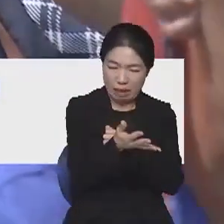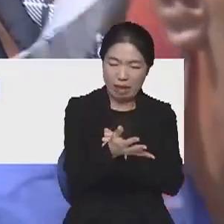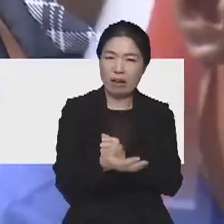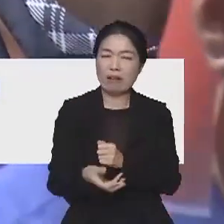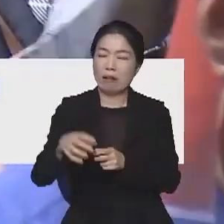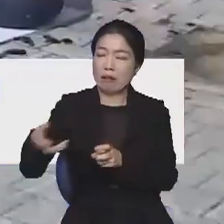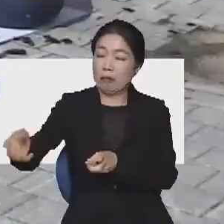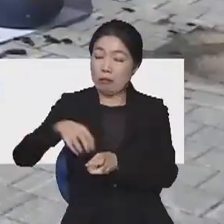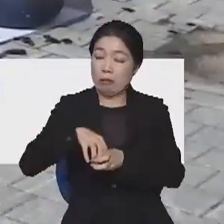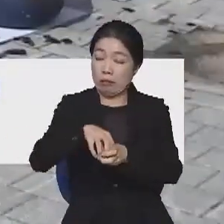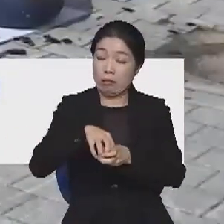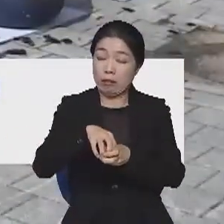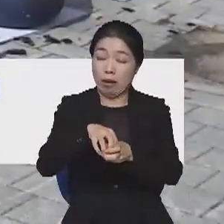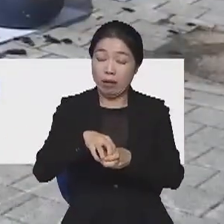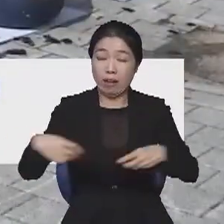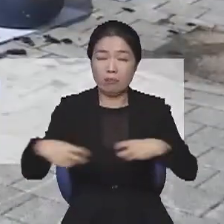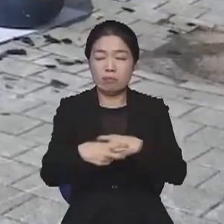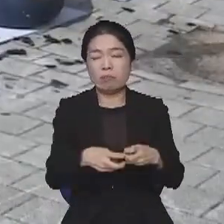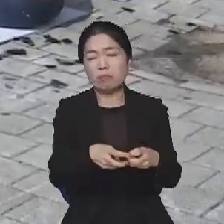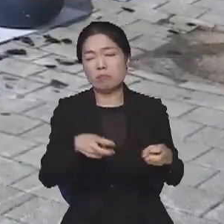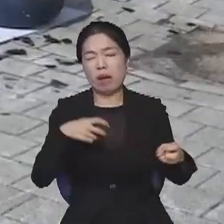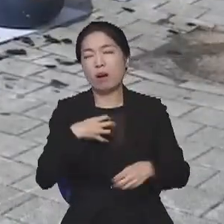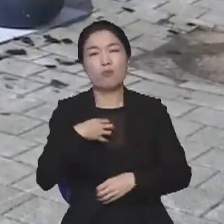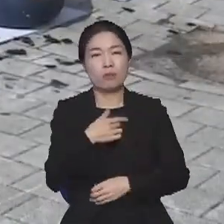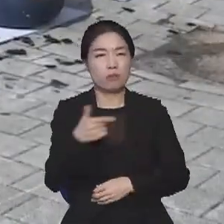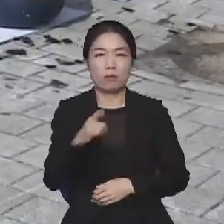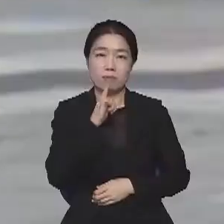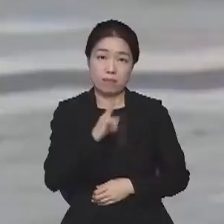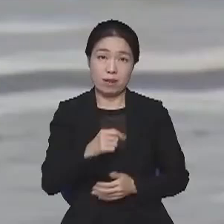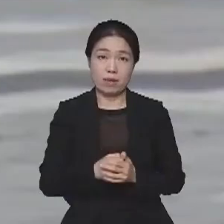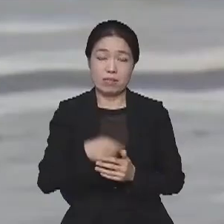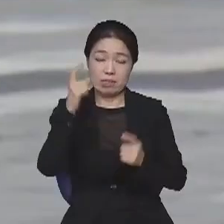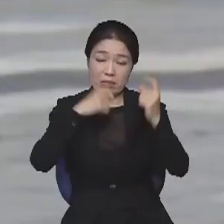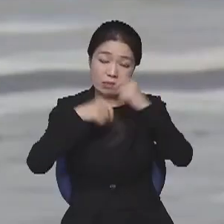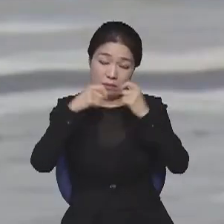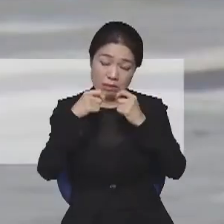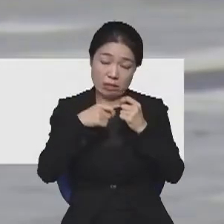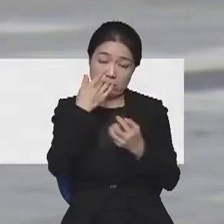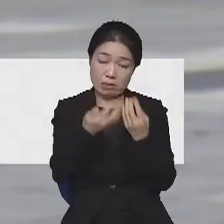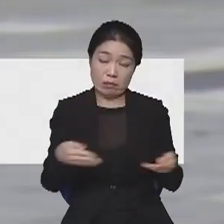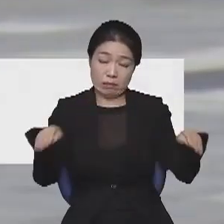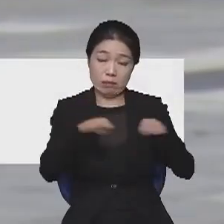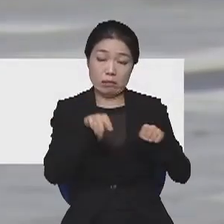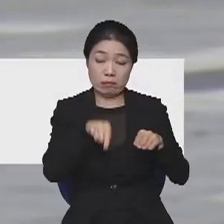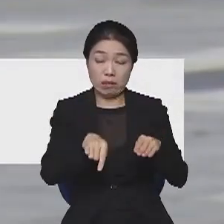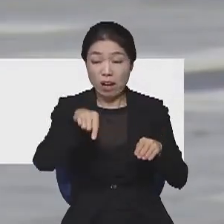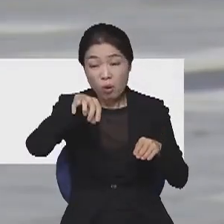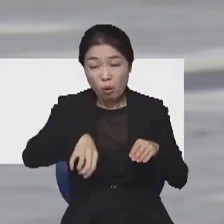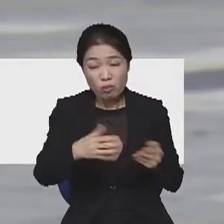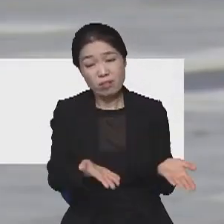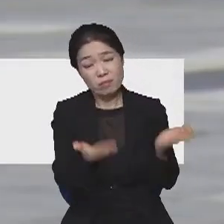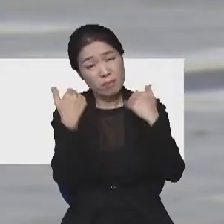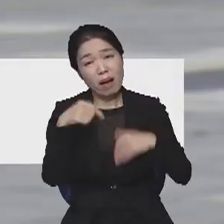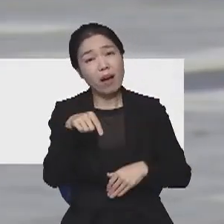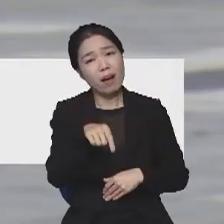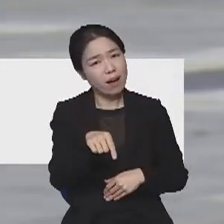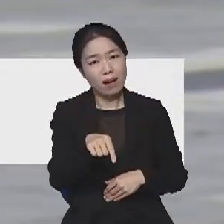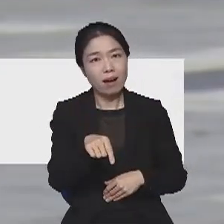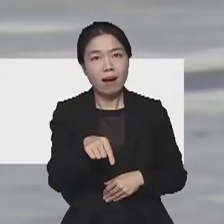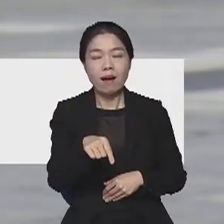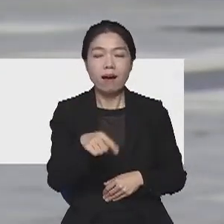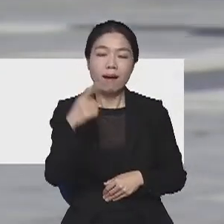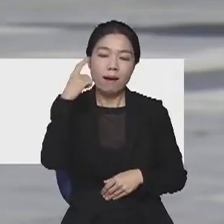등 교통난이 우려된다고 주장했습니다. 쓰레기 소각장까지 이제는 매월동에다가 세운다는